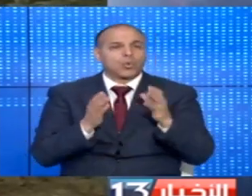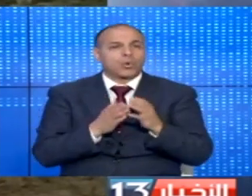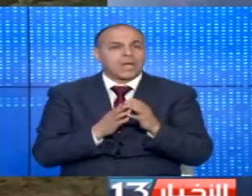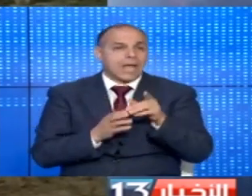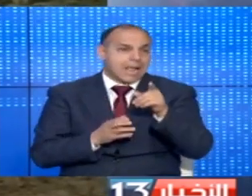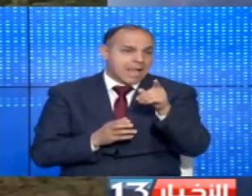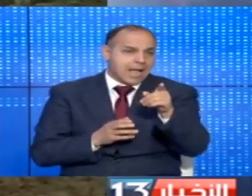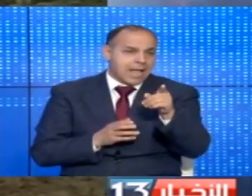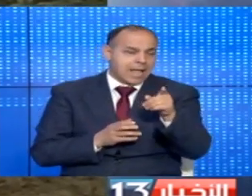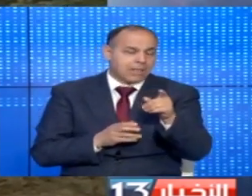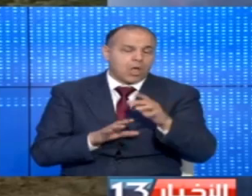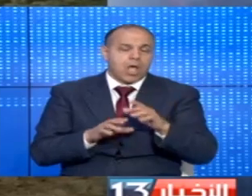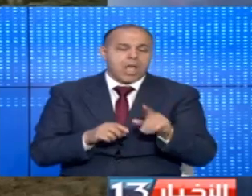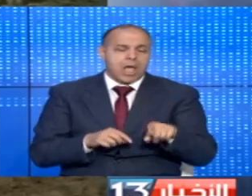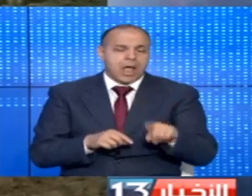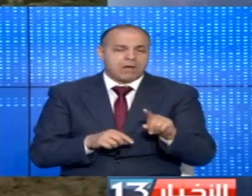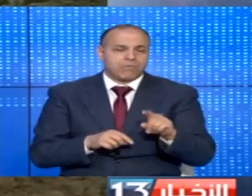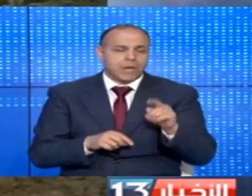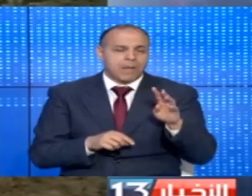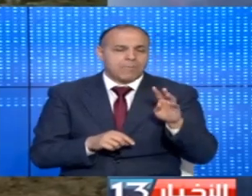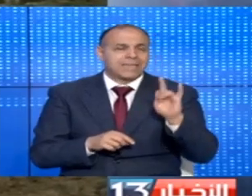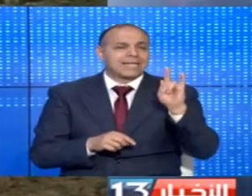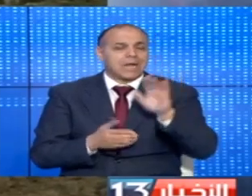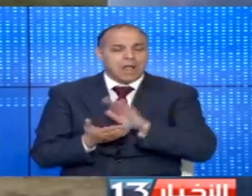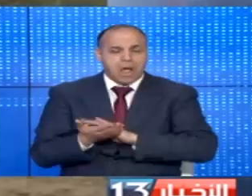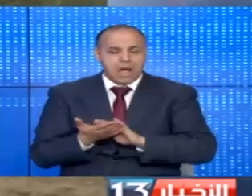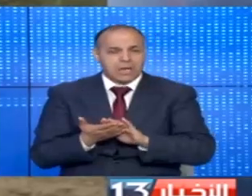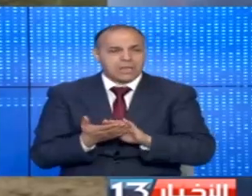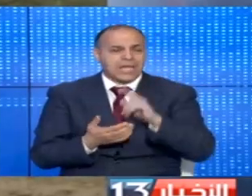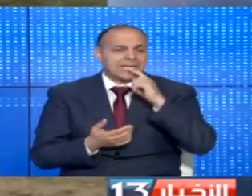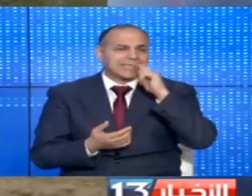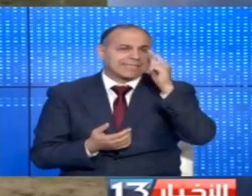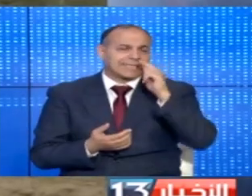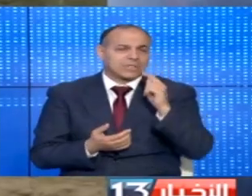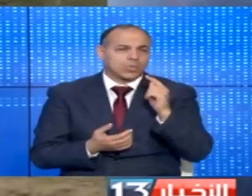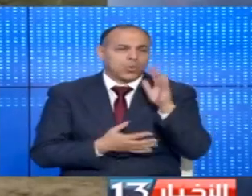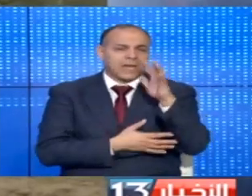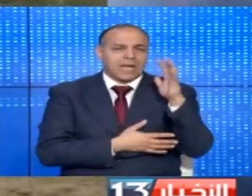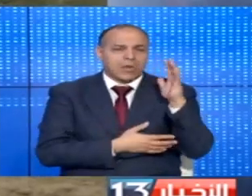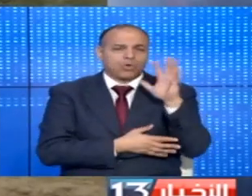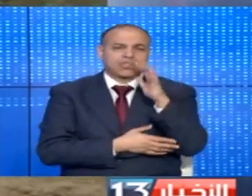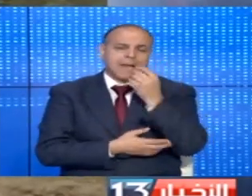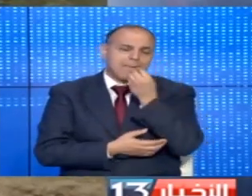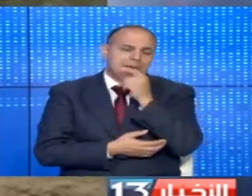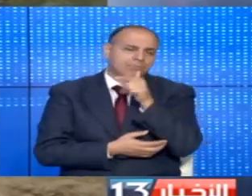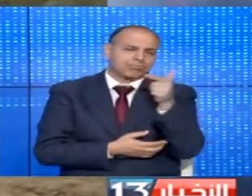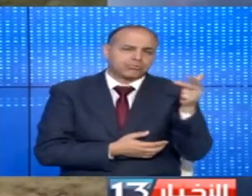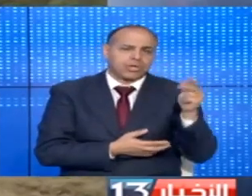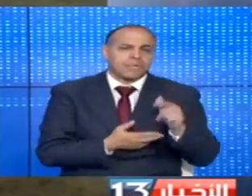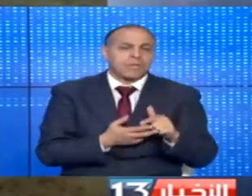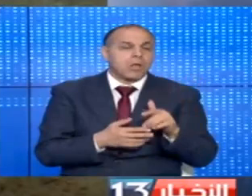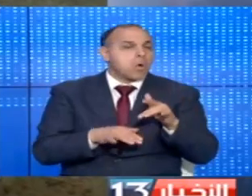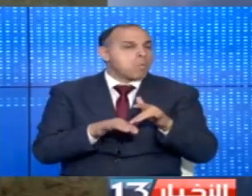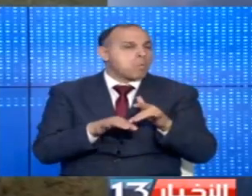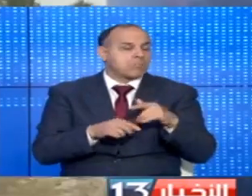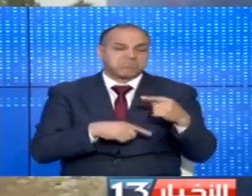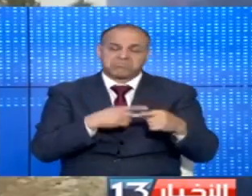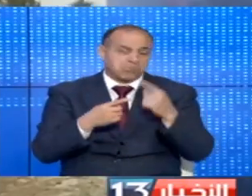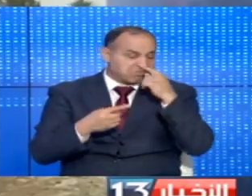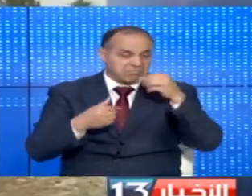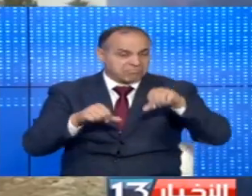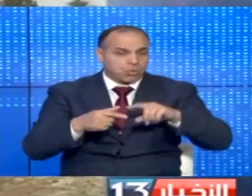لتبلغ الف واربعمائه هكتار ان من الزيتون والنخيل والاشجار المثمره يهدد ديمومتها